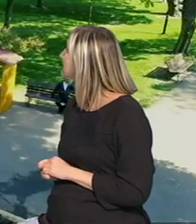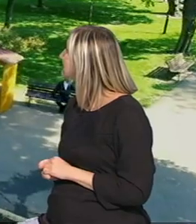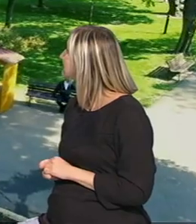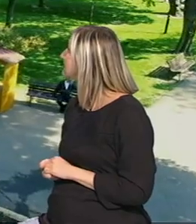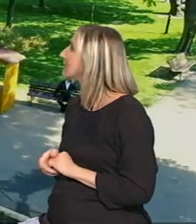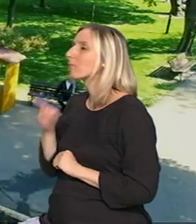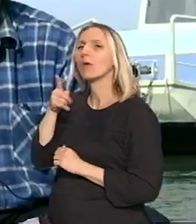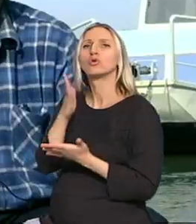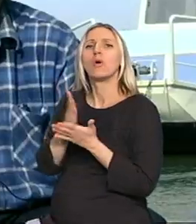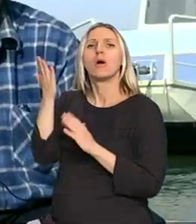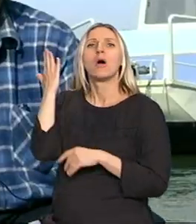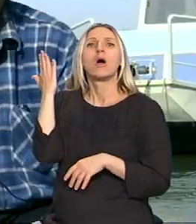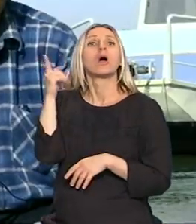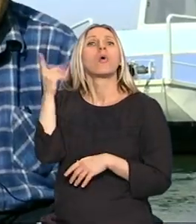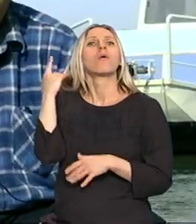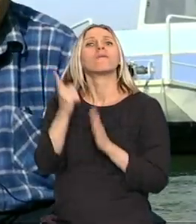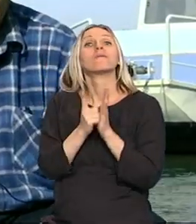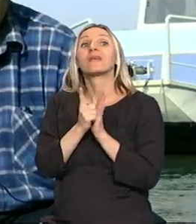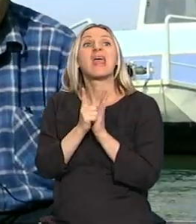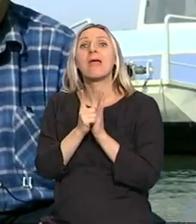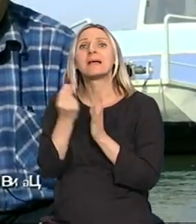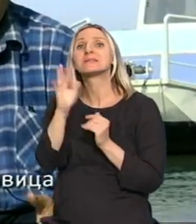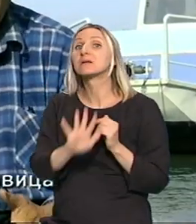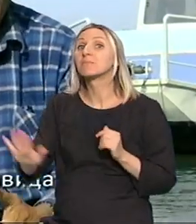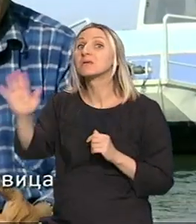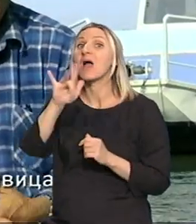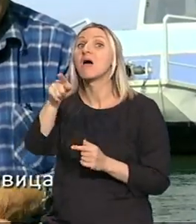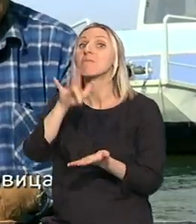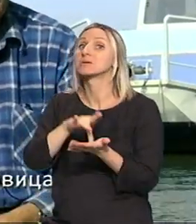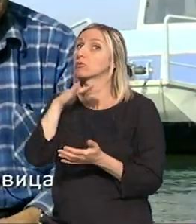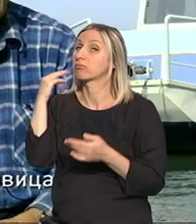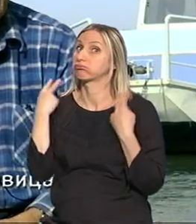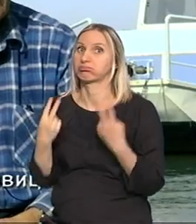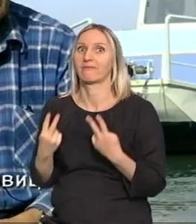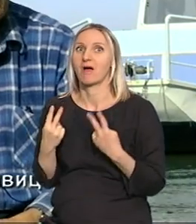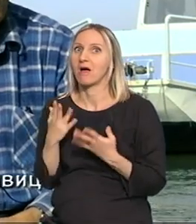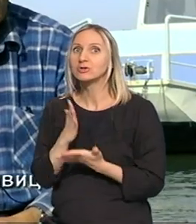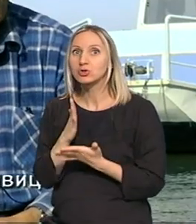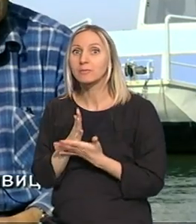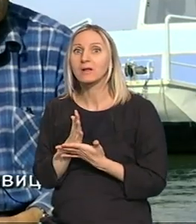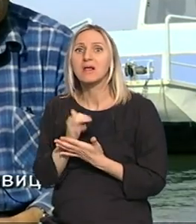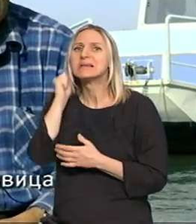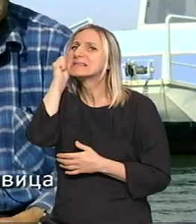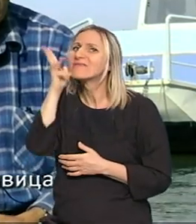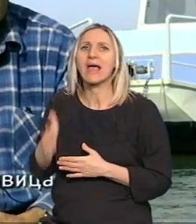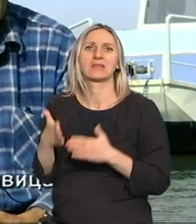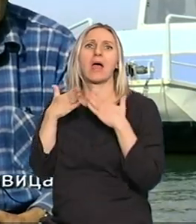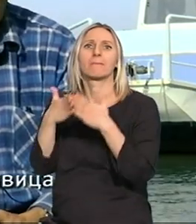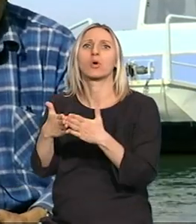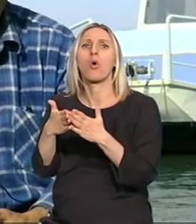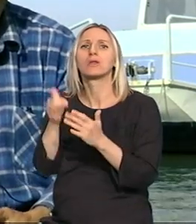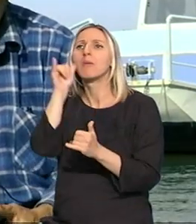To je bila žila kucavica u ono vreme za Srbiju. I brod je išao, svaki dan je išao putnički